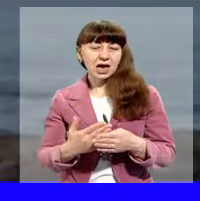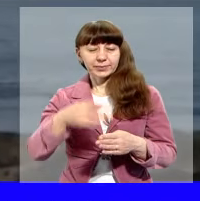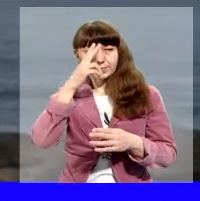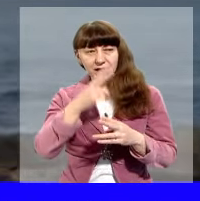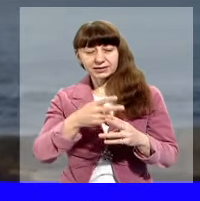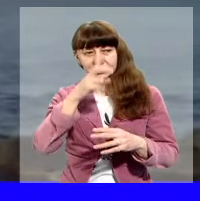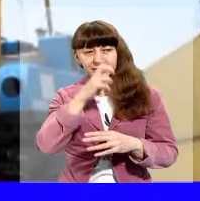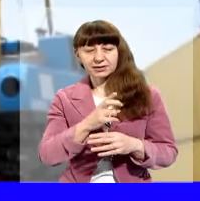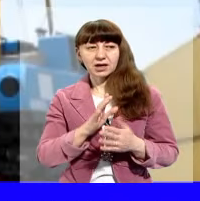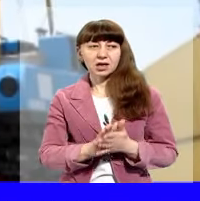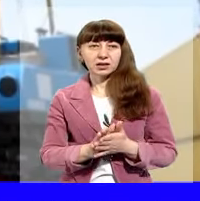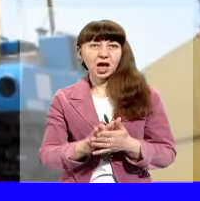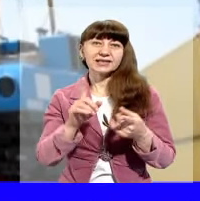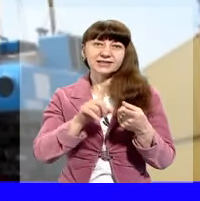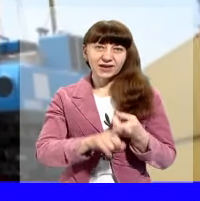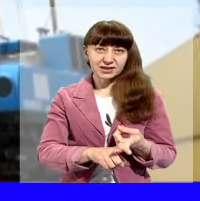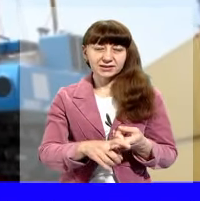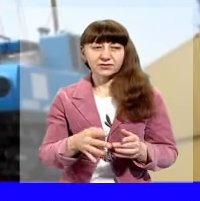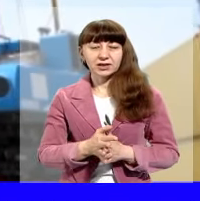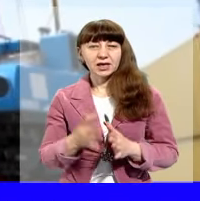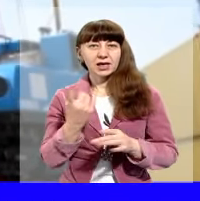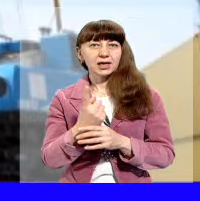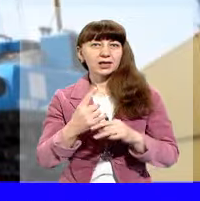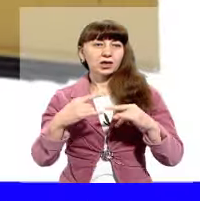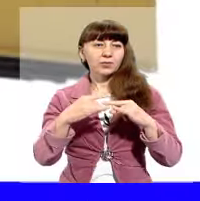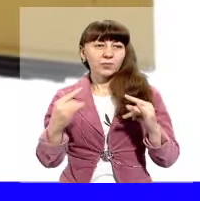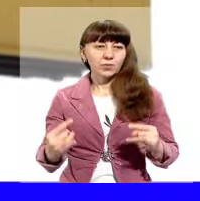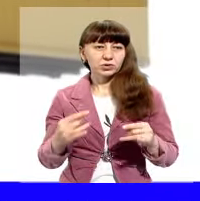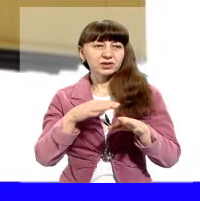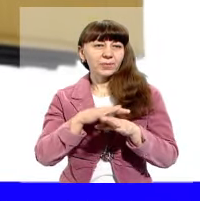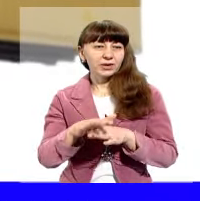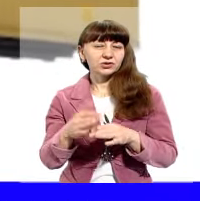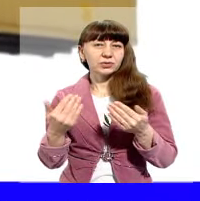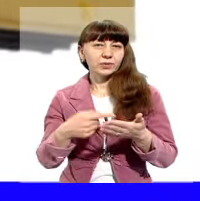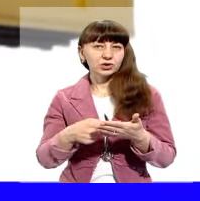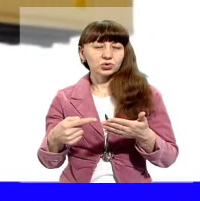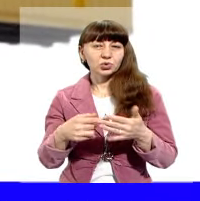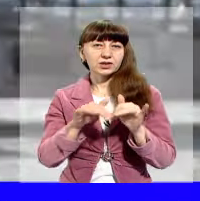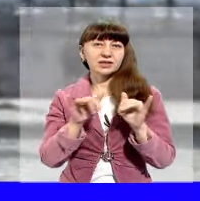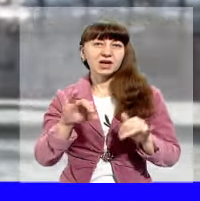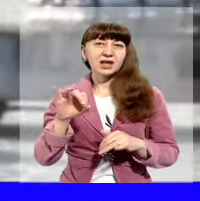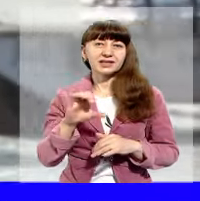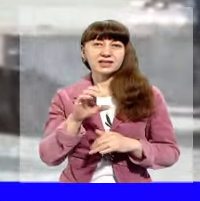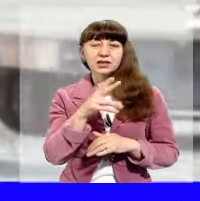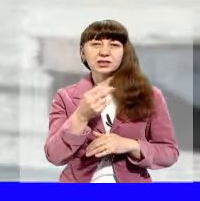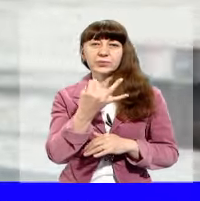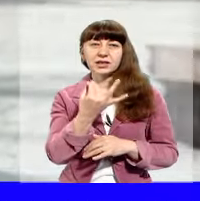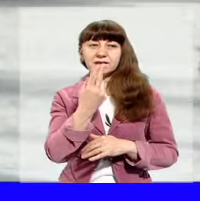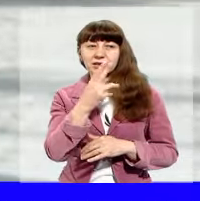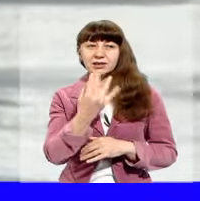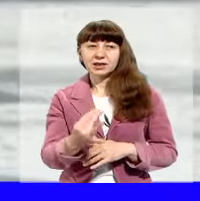сауда саттық қызған. Президент Транскаспий дәлізінің дамуы қос елдің шығыс пен батыс арасындағы көпір ретіндегі рөлін күшейтетінін